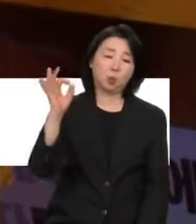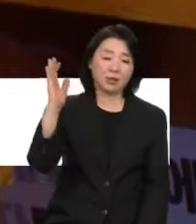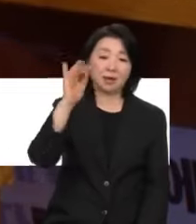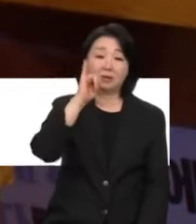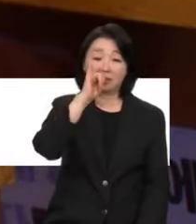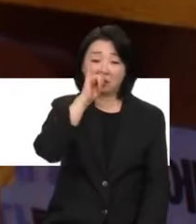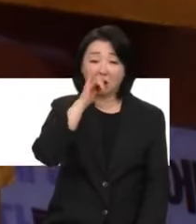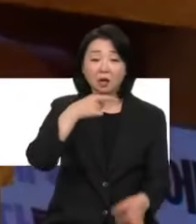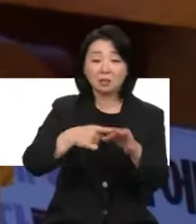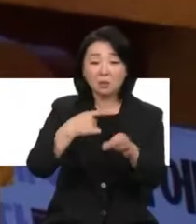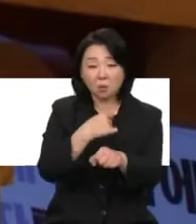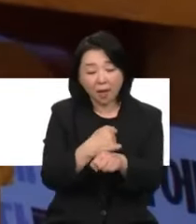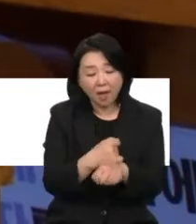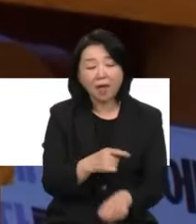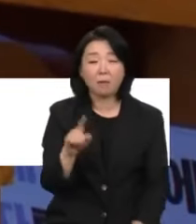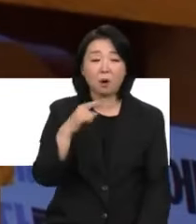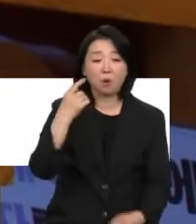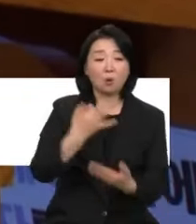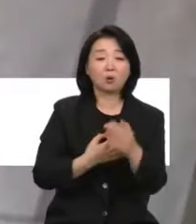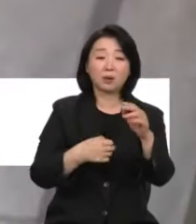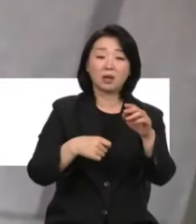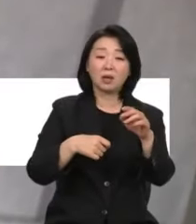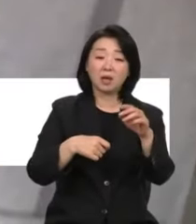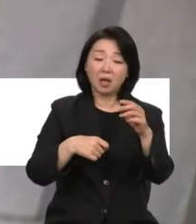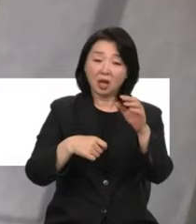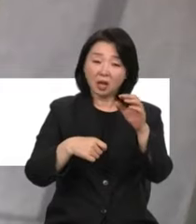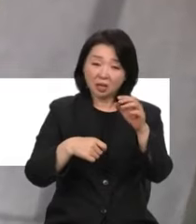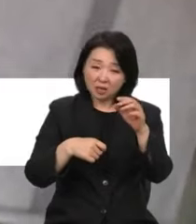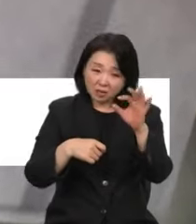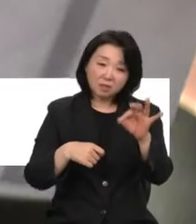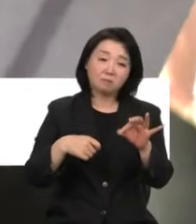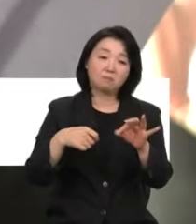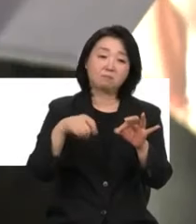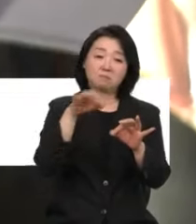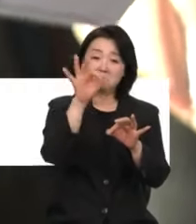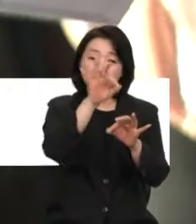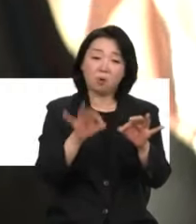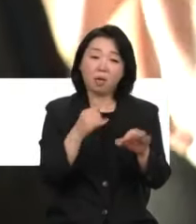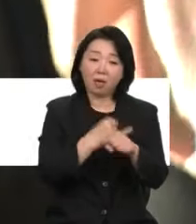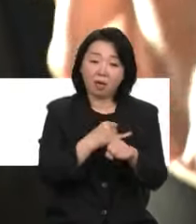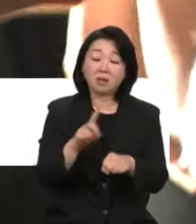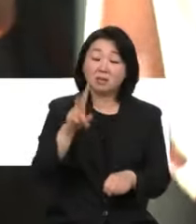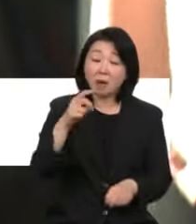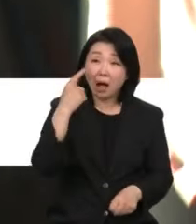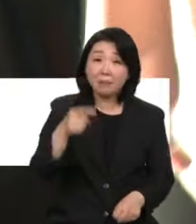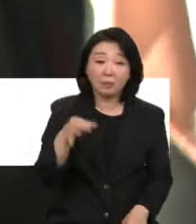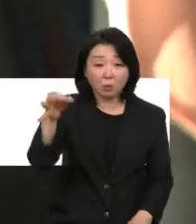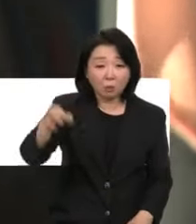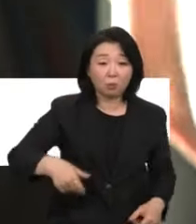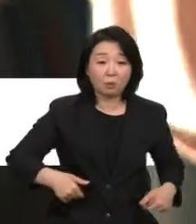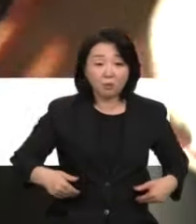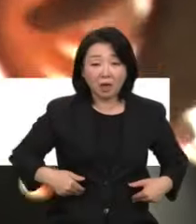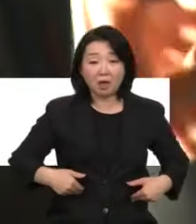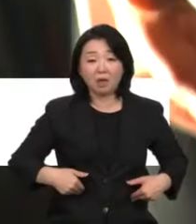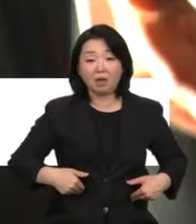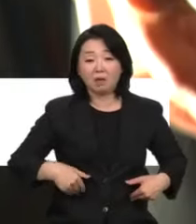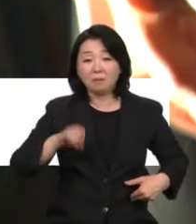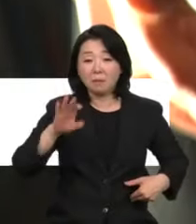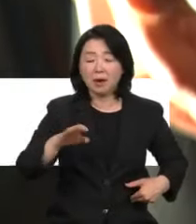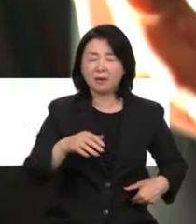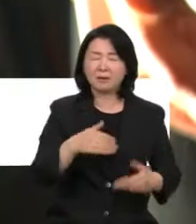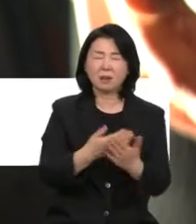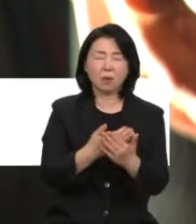내라. 월급의 10%니까 20만 원씩 한 달에. 그러라고 얘기는 안 했지만 인간상의 불이익, 마목적인 불이익도